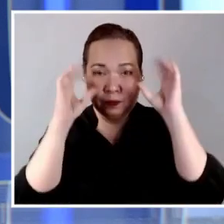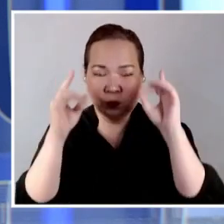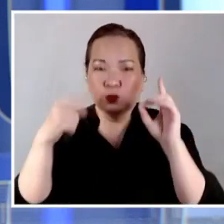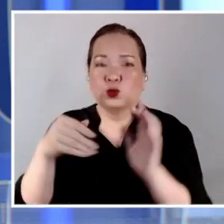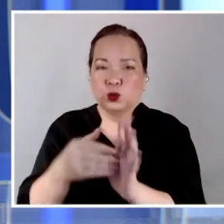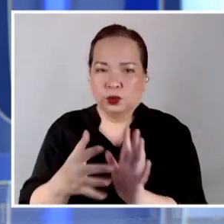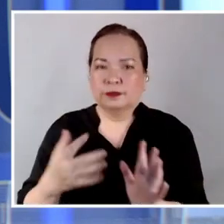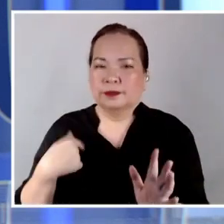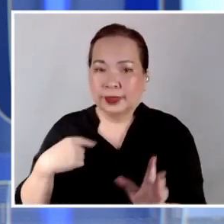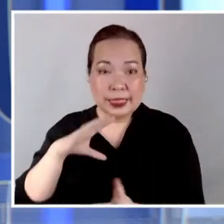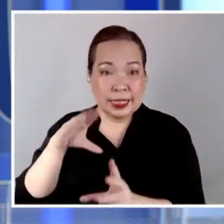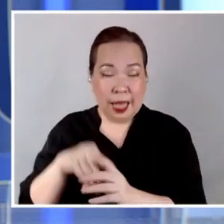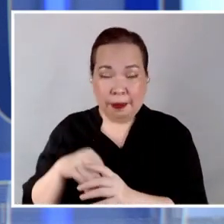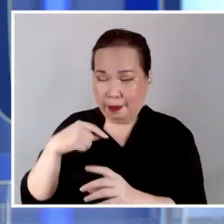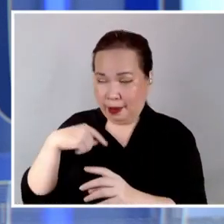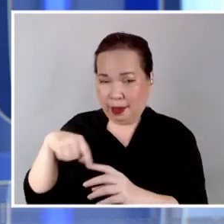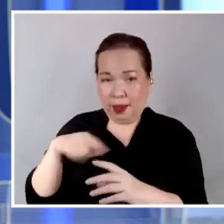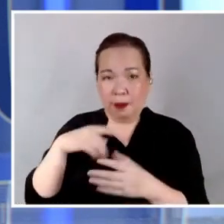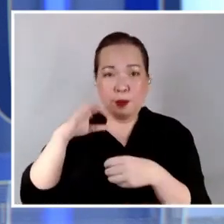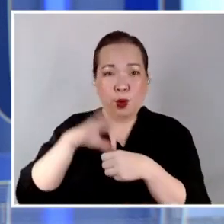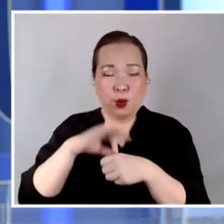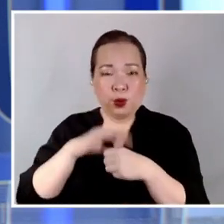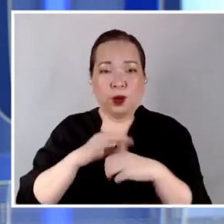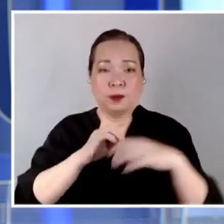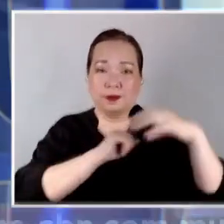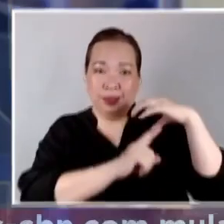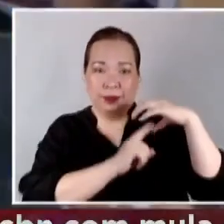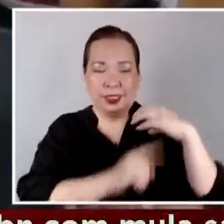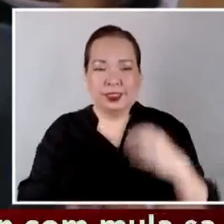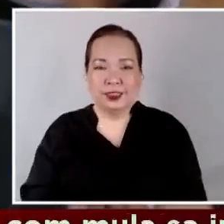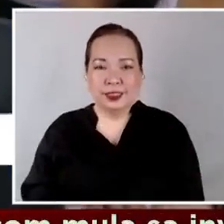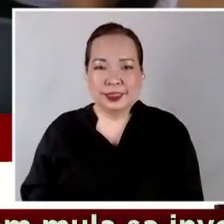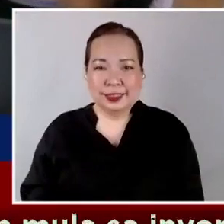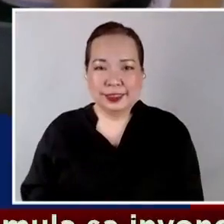ng programa Henyo ng ABS-CBN.